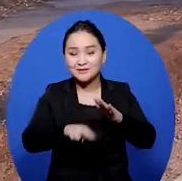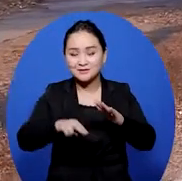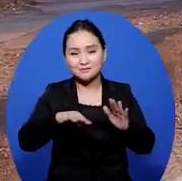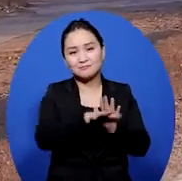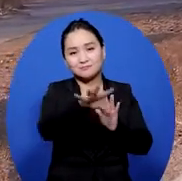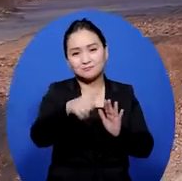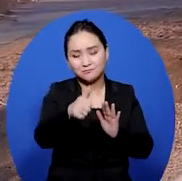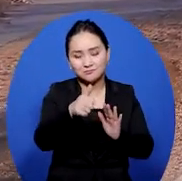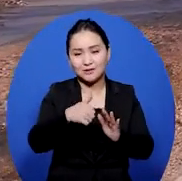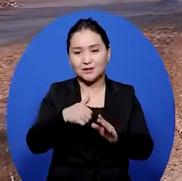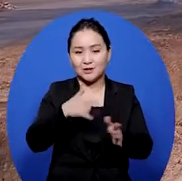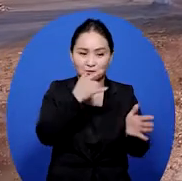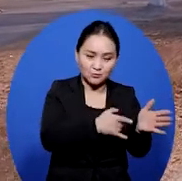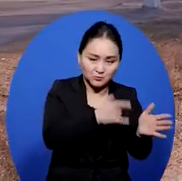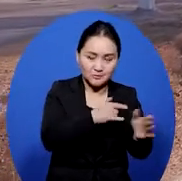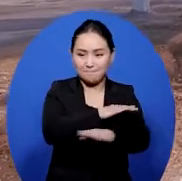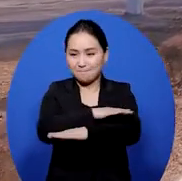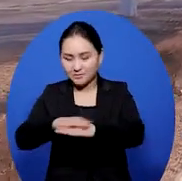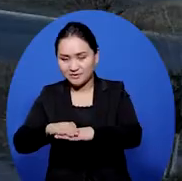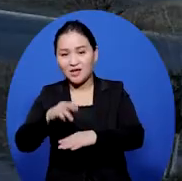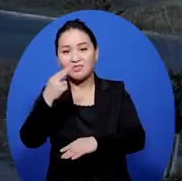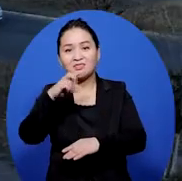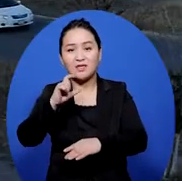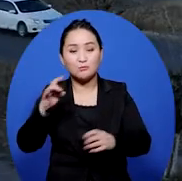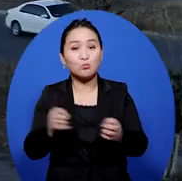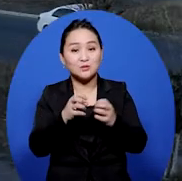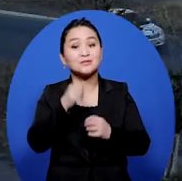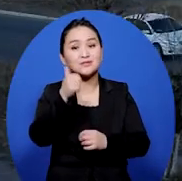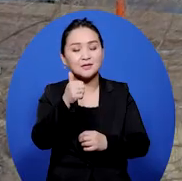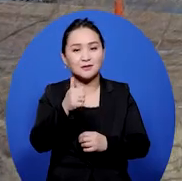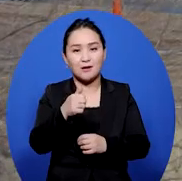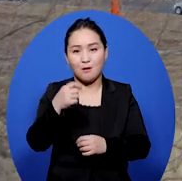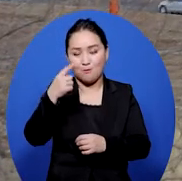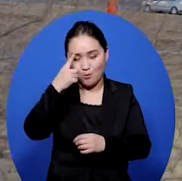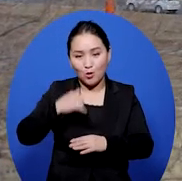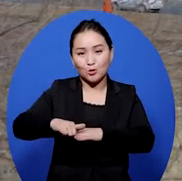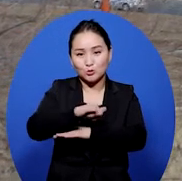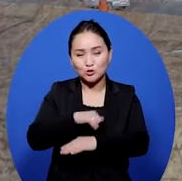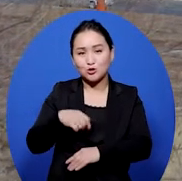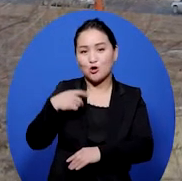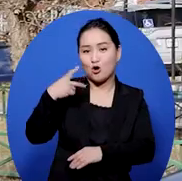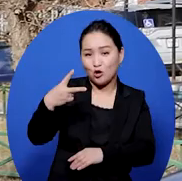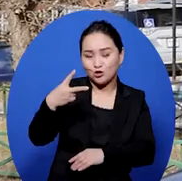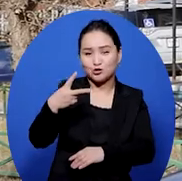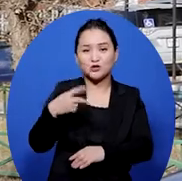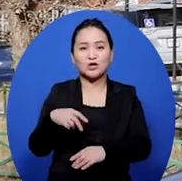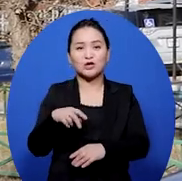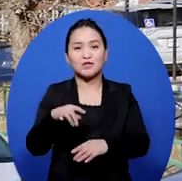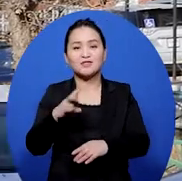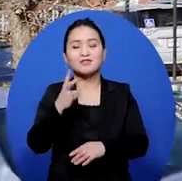харилцаа холбоо, төмөр зам, автозам зэрэг дэд бүтэц сайтай. Монголын 2 дахь нийслэл хэмээгддэг хот юм аа.